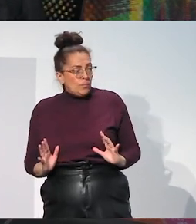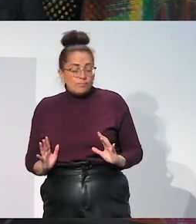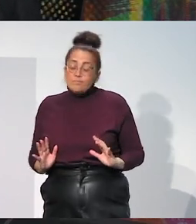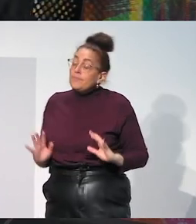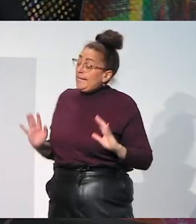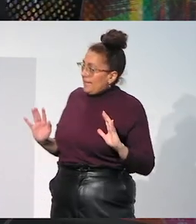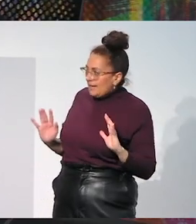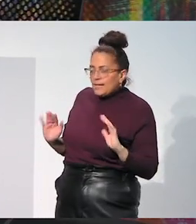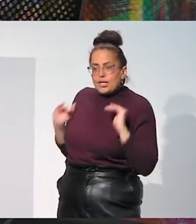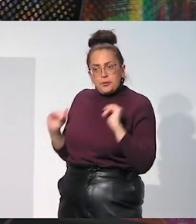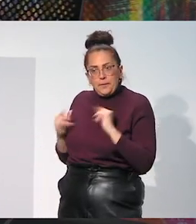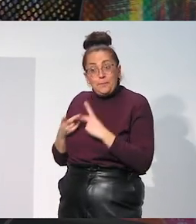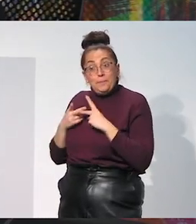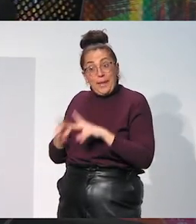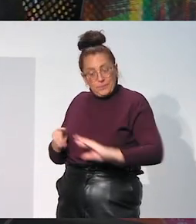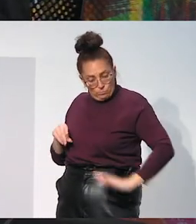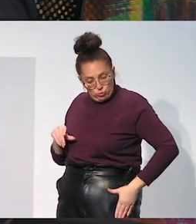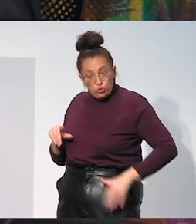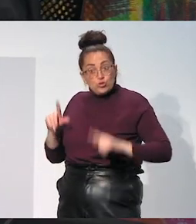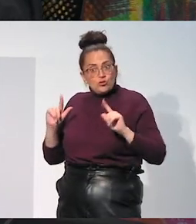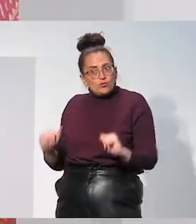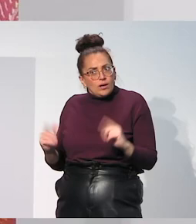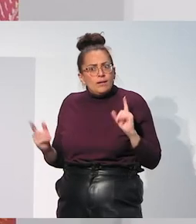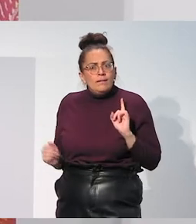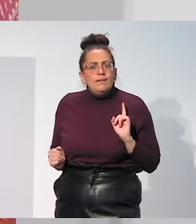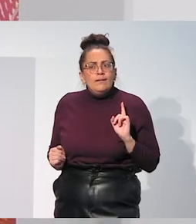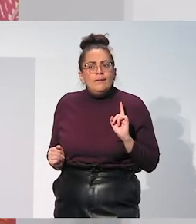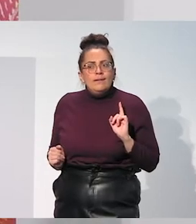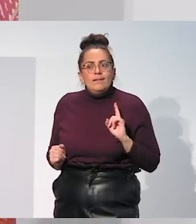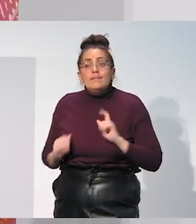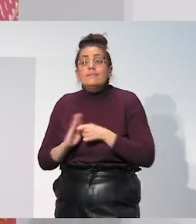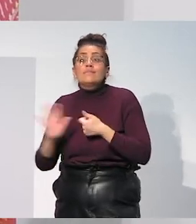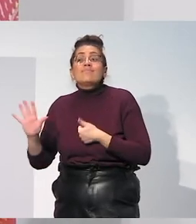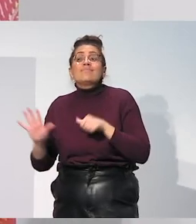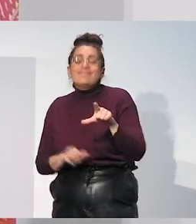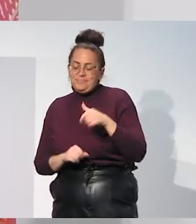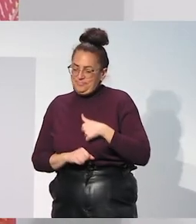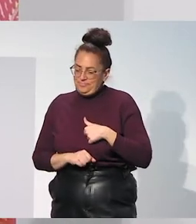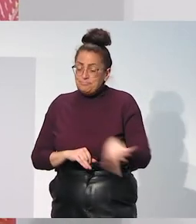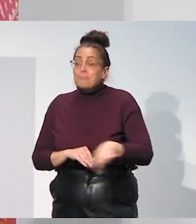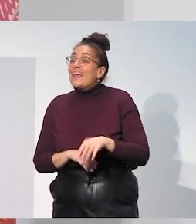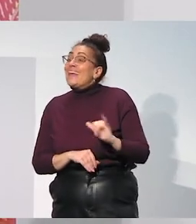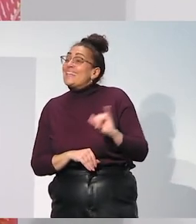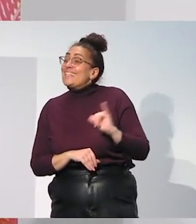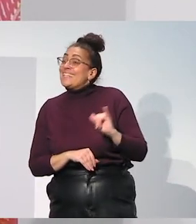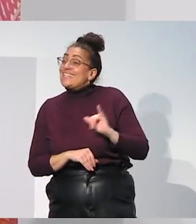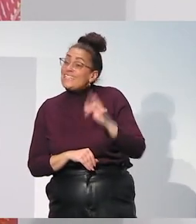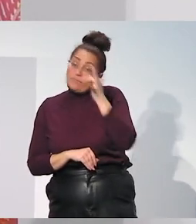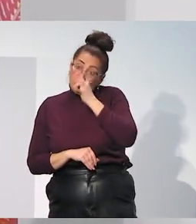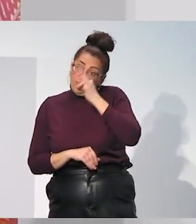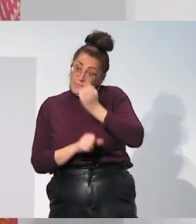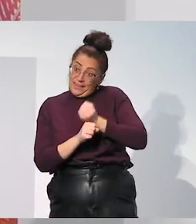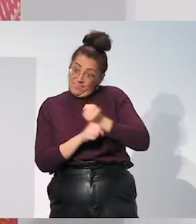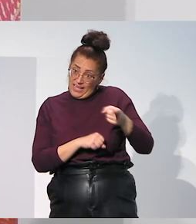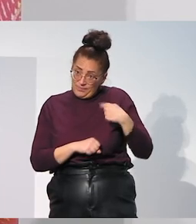cette précision, mais en 1967, une femme, épouse de paysan, dans une ferme à 1000 mètres d'altitude dans le